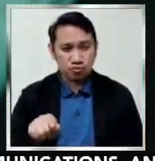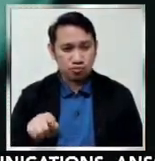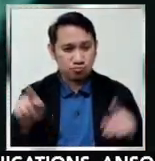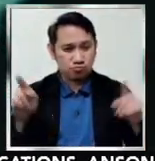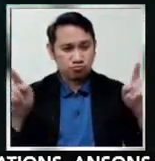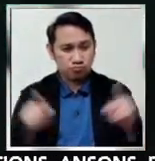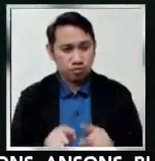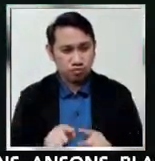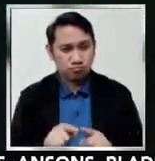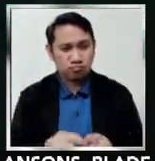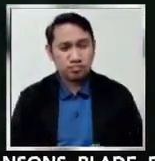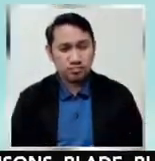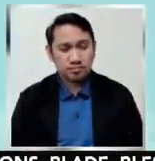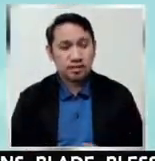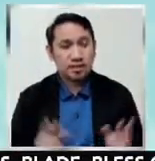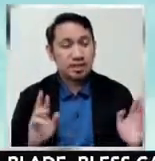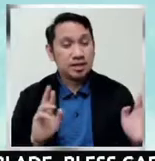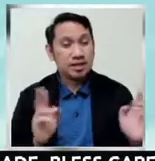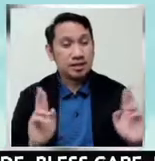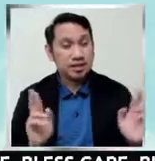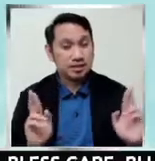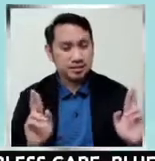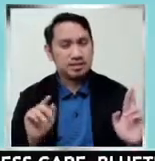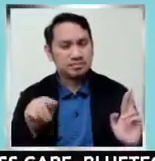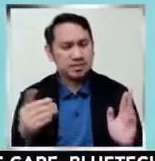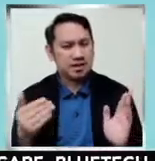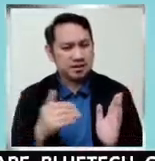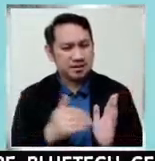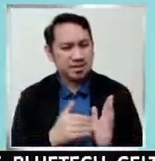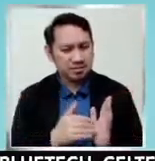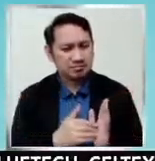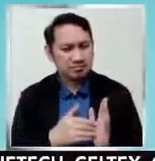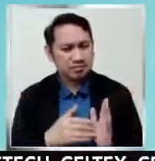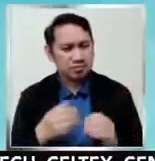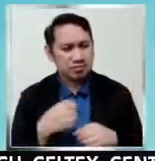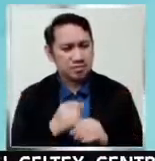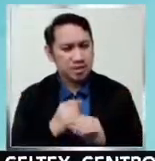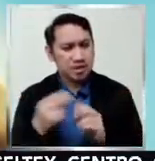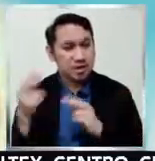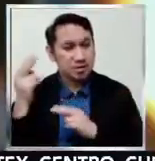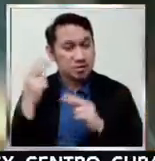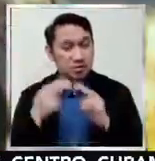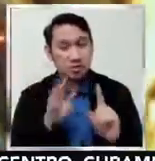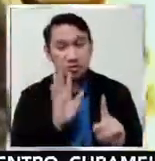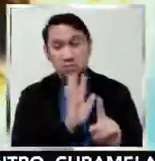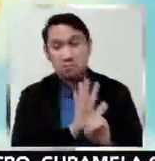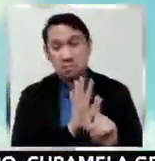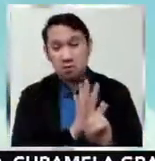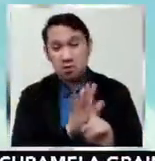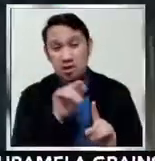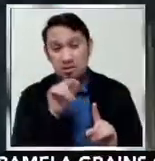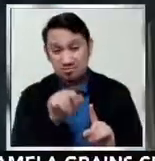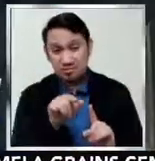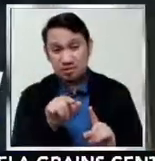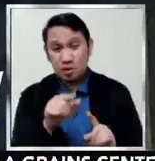Ready na to make history na naman ang biggest live action series na proudly gawang Pinoy na Voltes 5